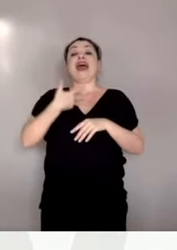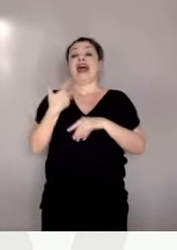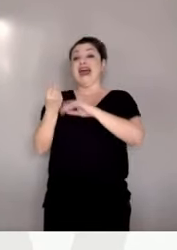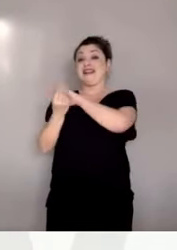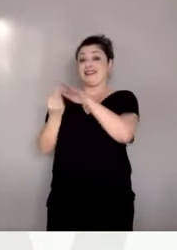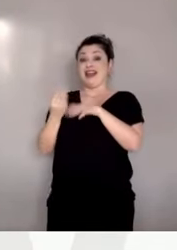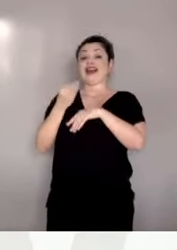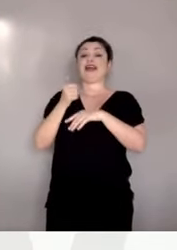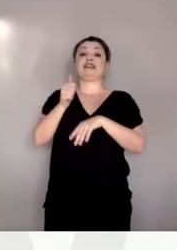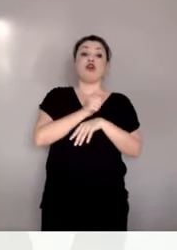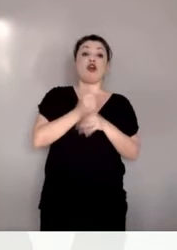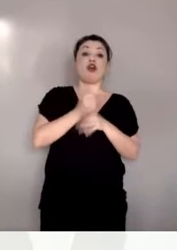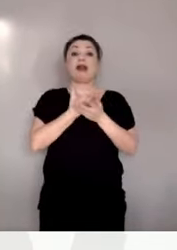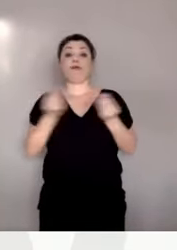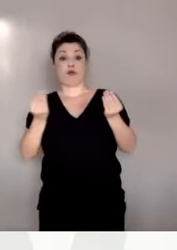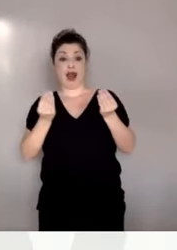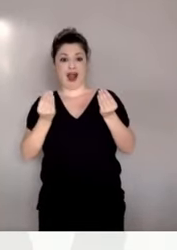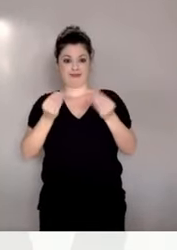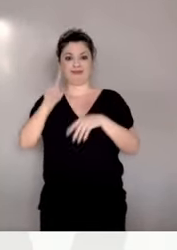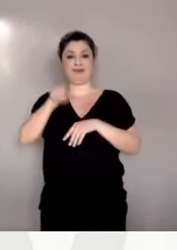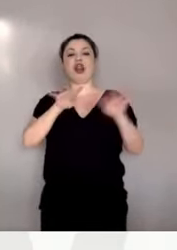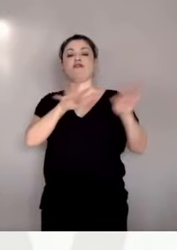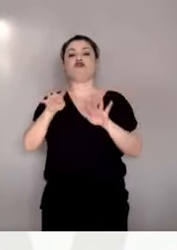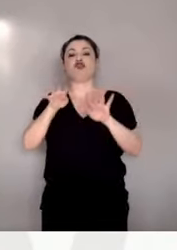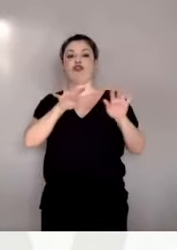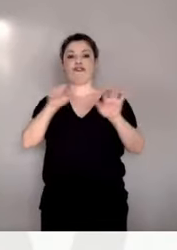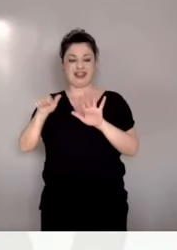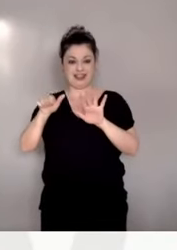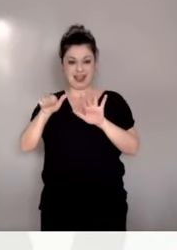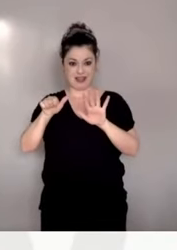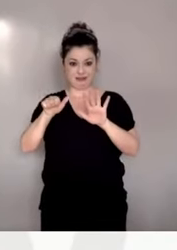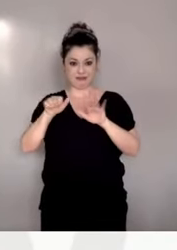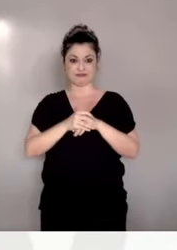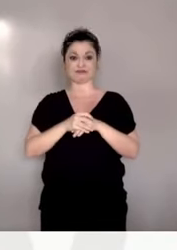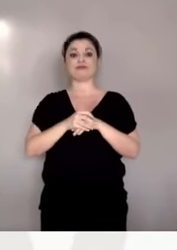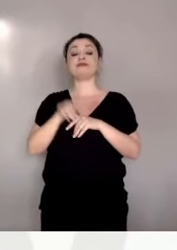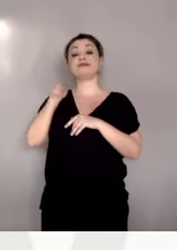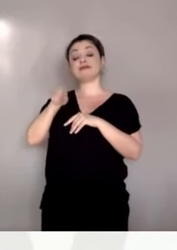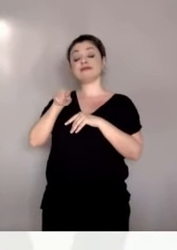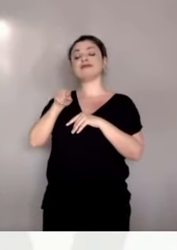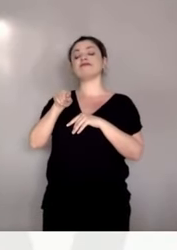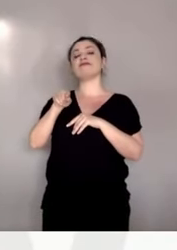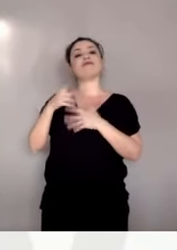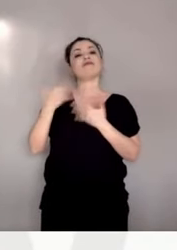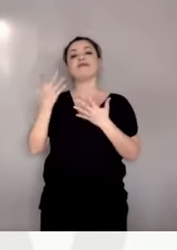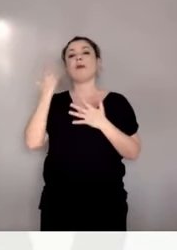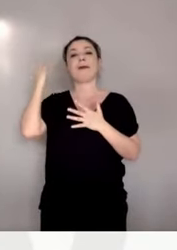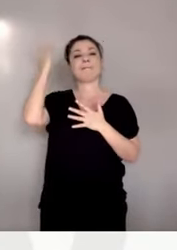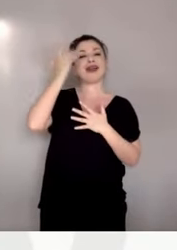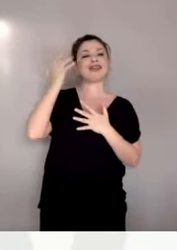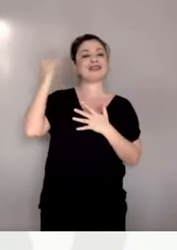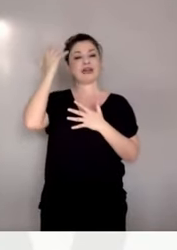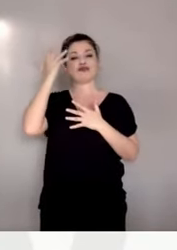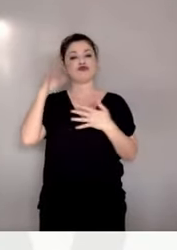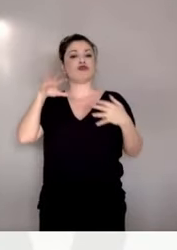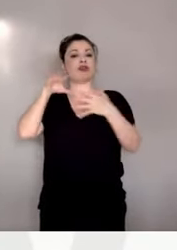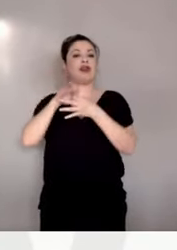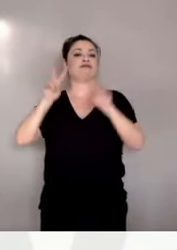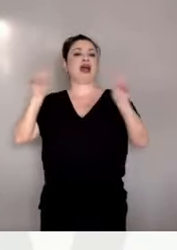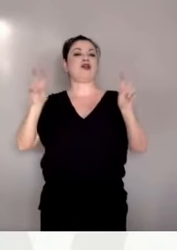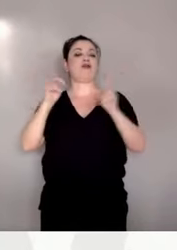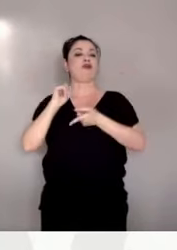del 1996, che è una grande meditazione sempre sul tema della